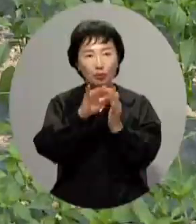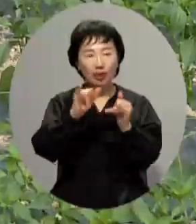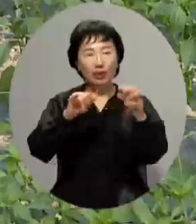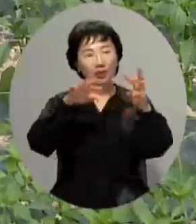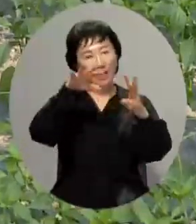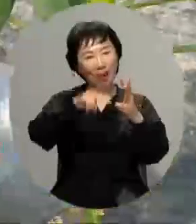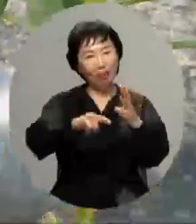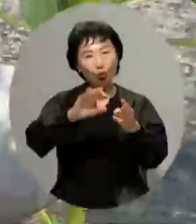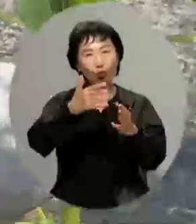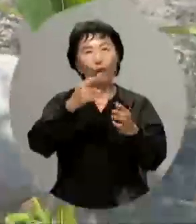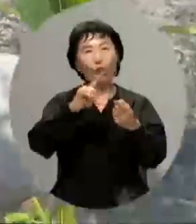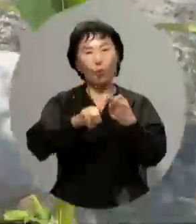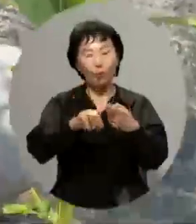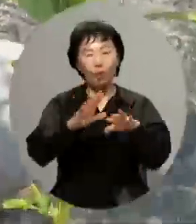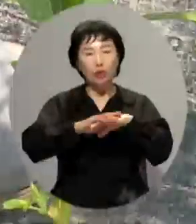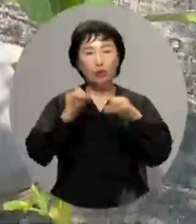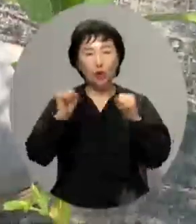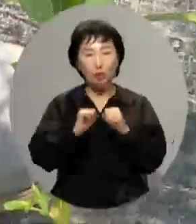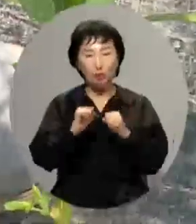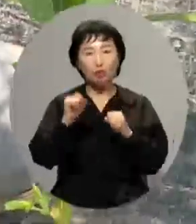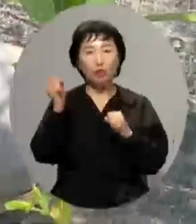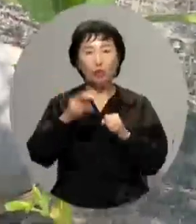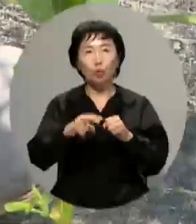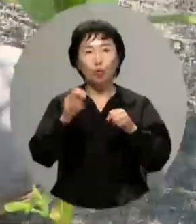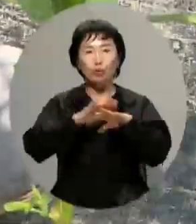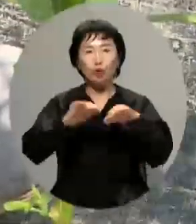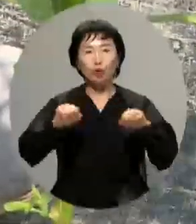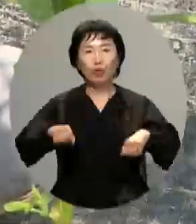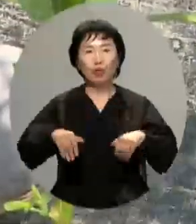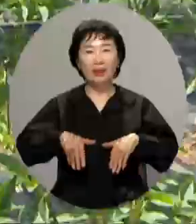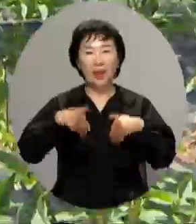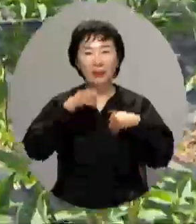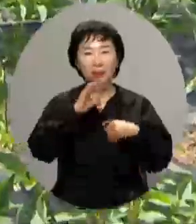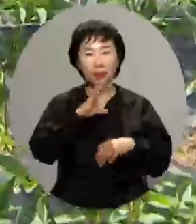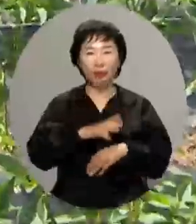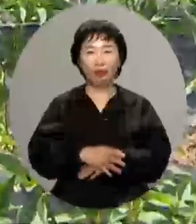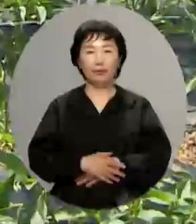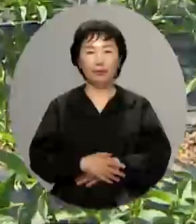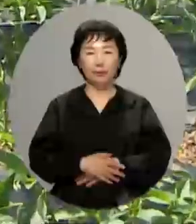지역은 전북과 전남뿐입니다. MBC 뉴스 고차원입니다.